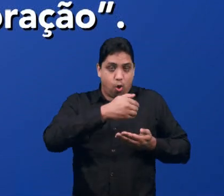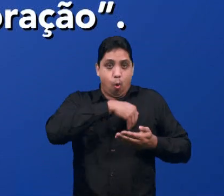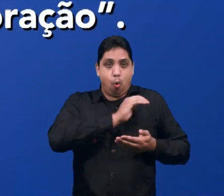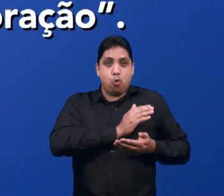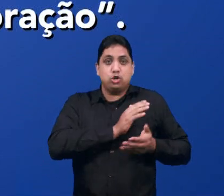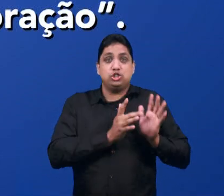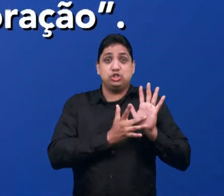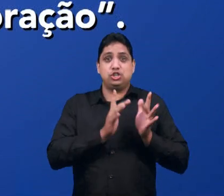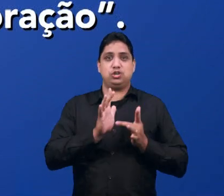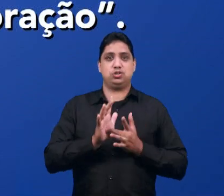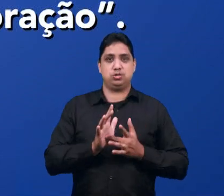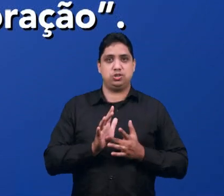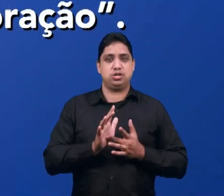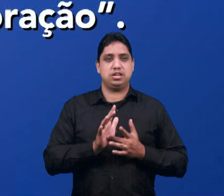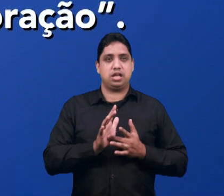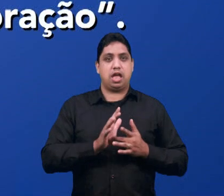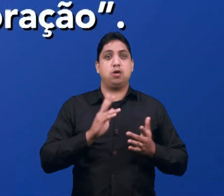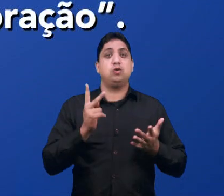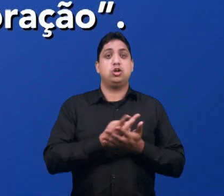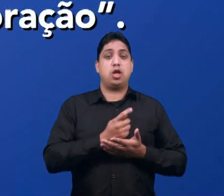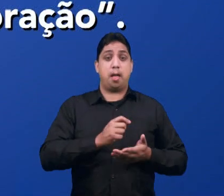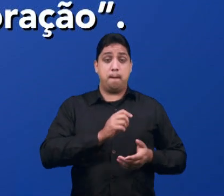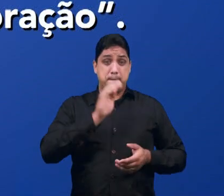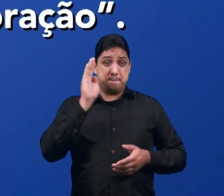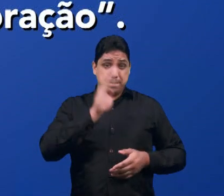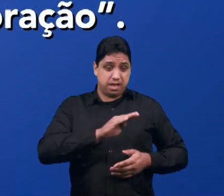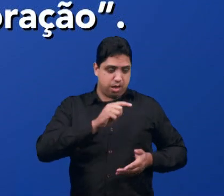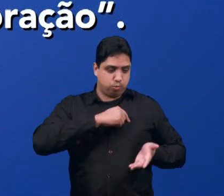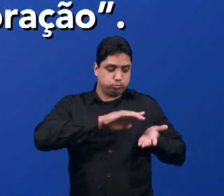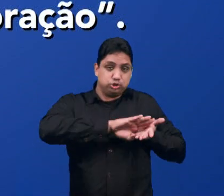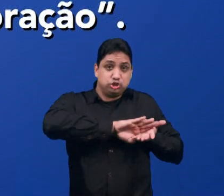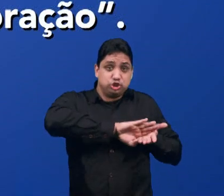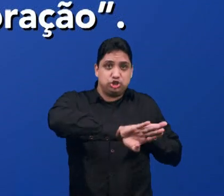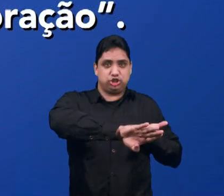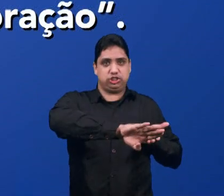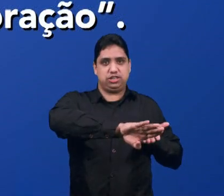En Luc 6, 45, nous lisons